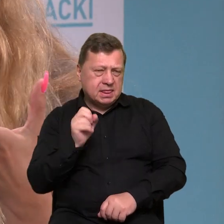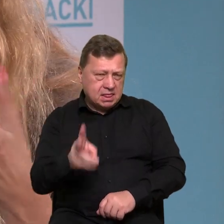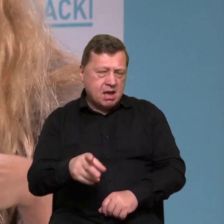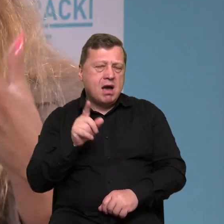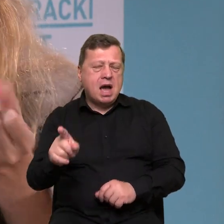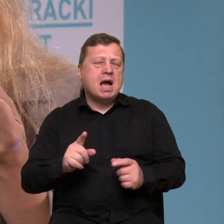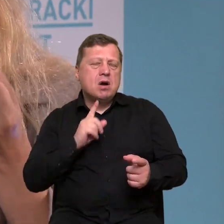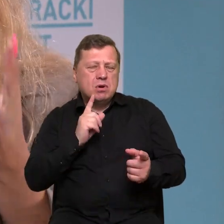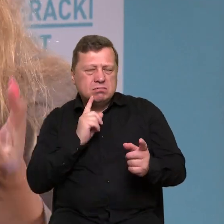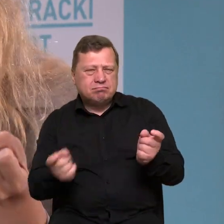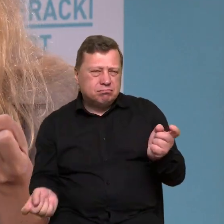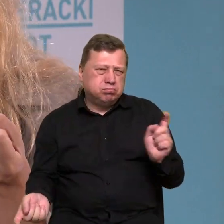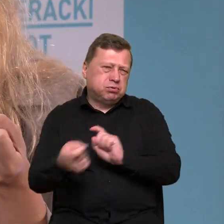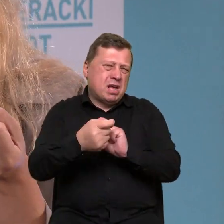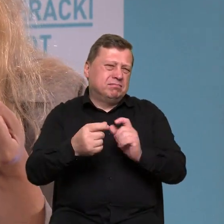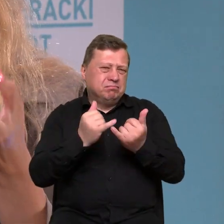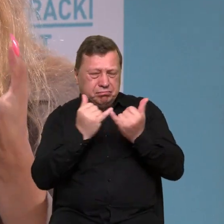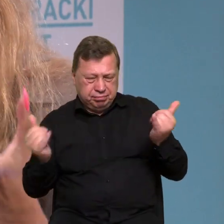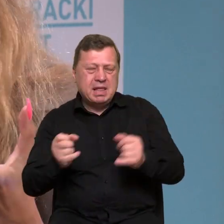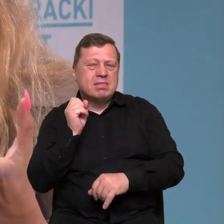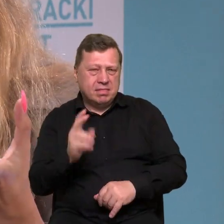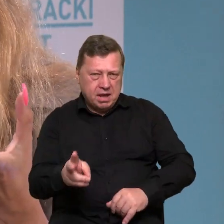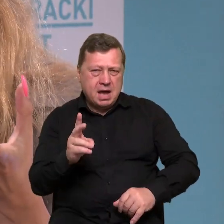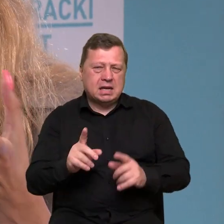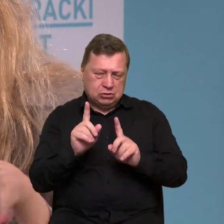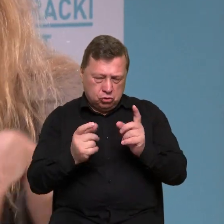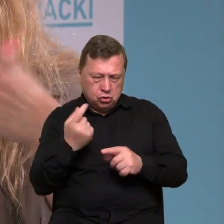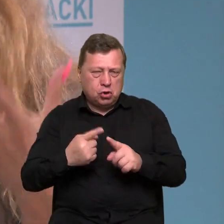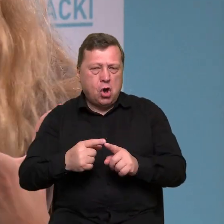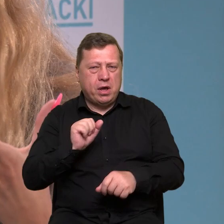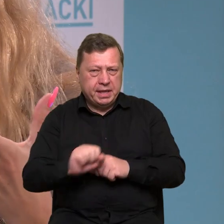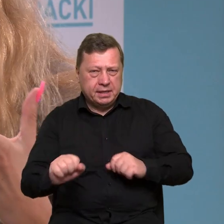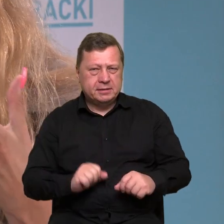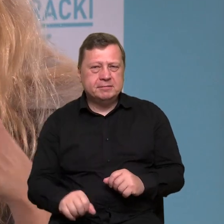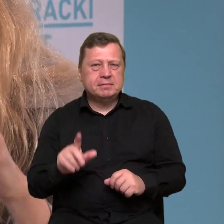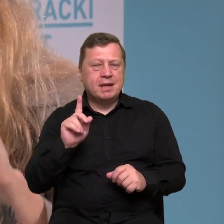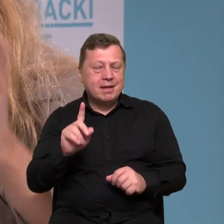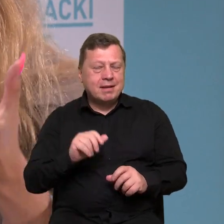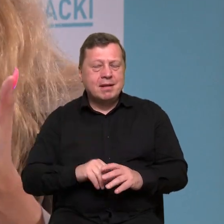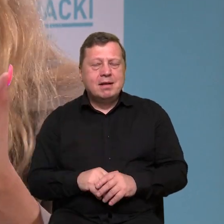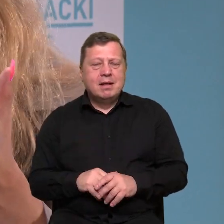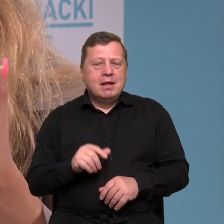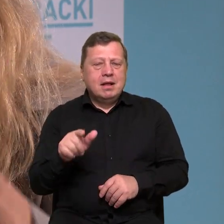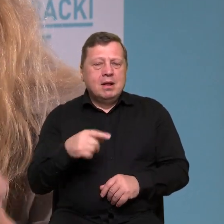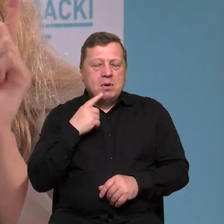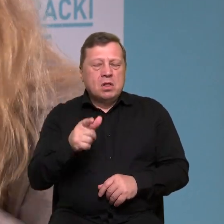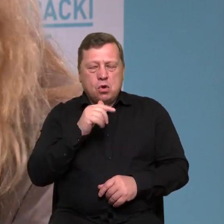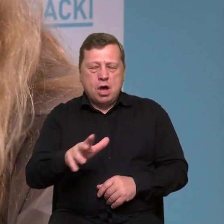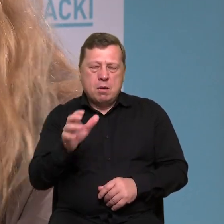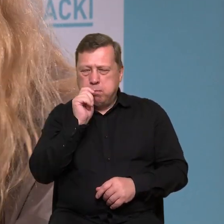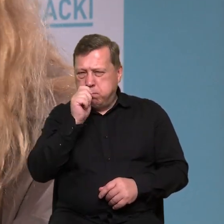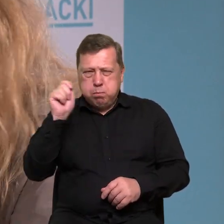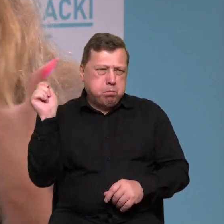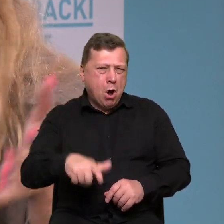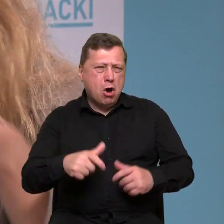przejaskrawiona momentami, i ponieważ jest tu, ukazuje pewną formę podłości,